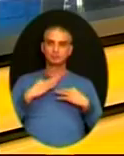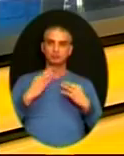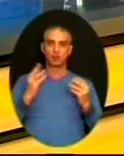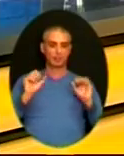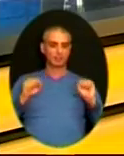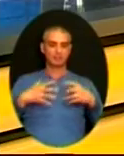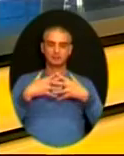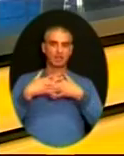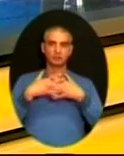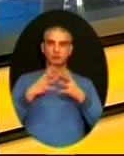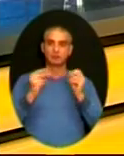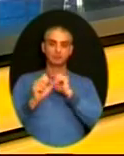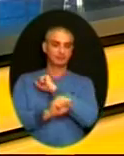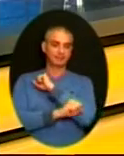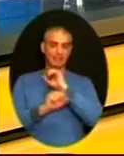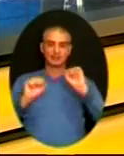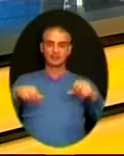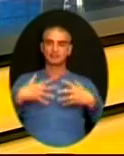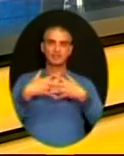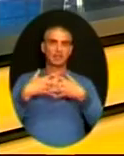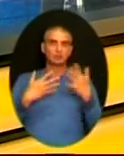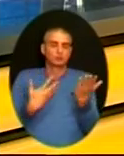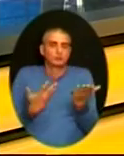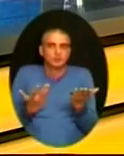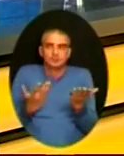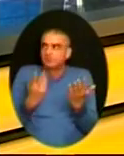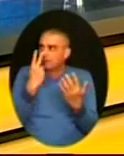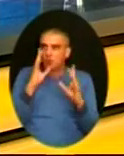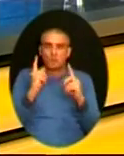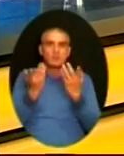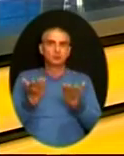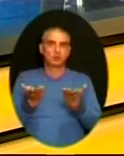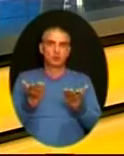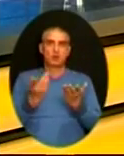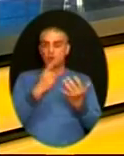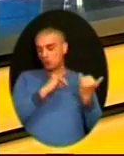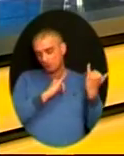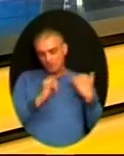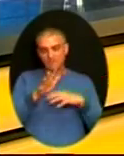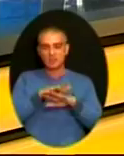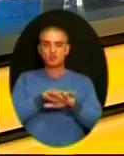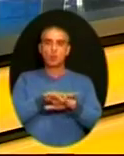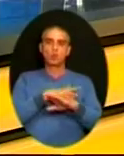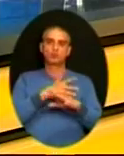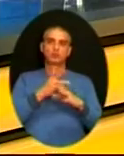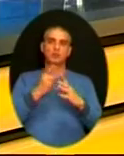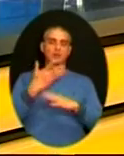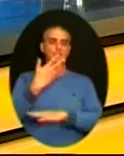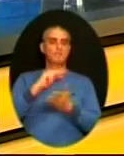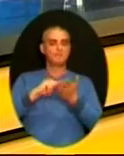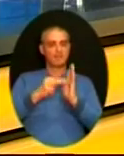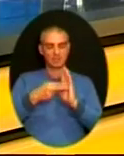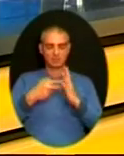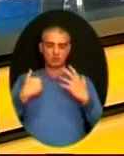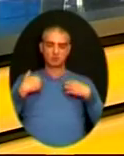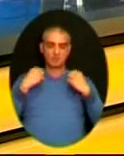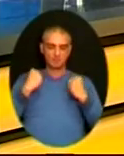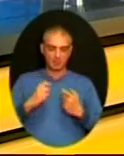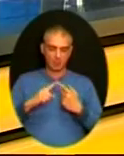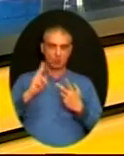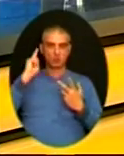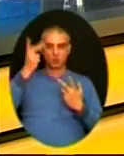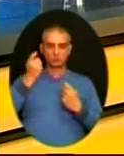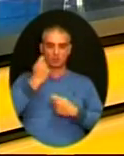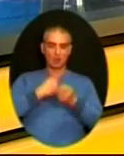נשיא ארצות הברית, עם סגן נשיא ארצות הברית, תראו מה שקורה כאן, הוא מביא תחושה, מדיניות, ביטחון,